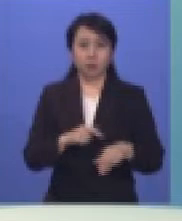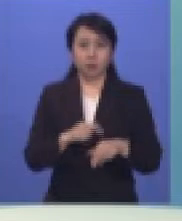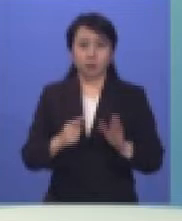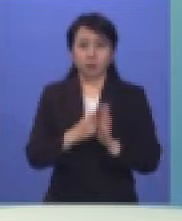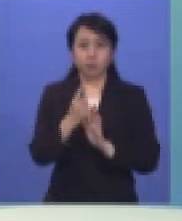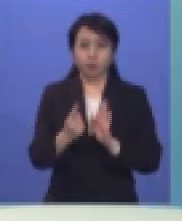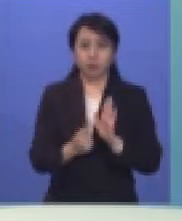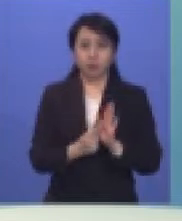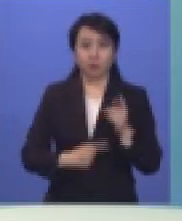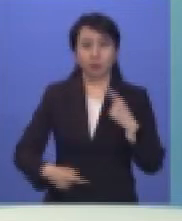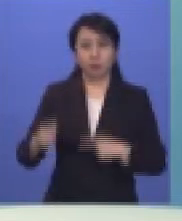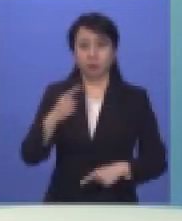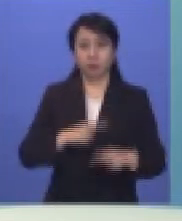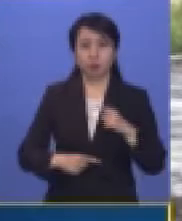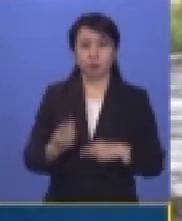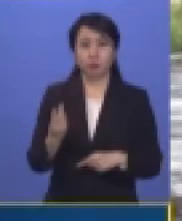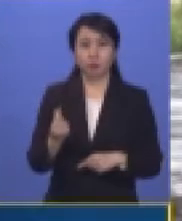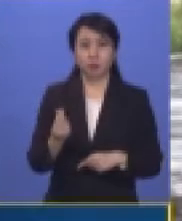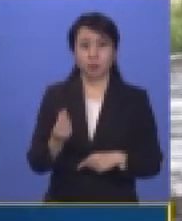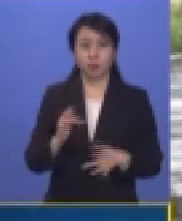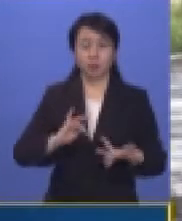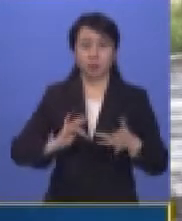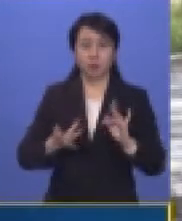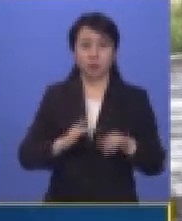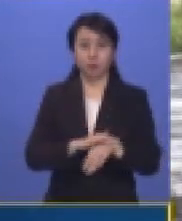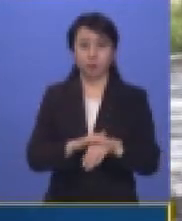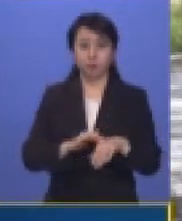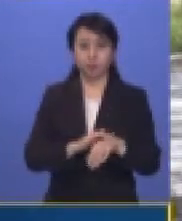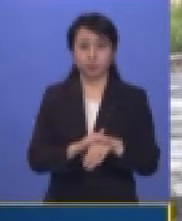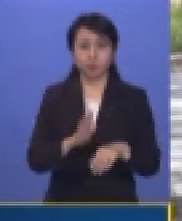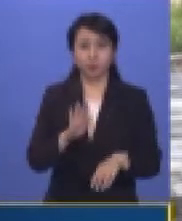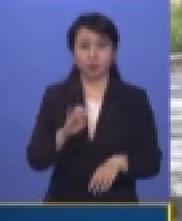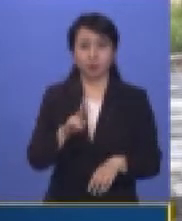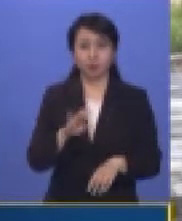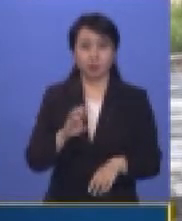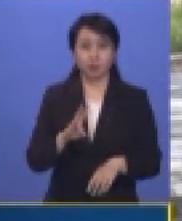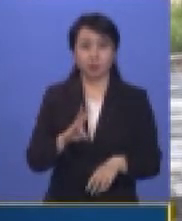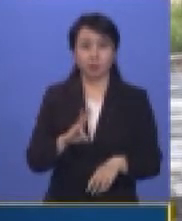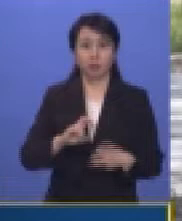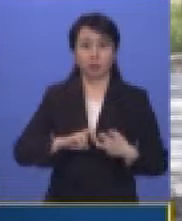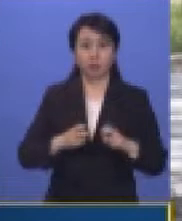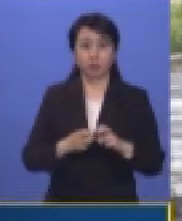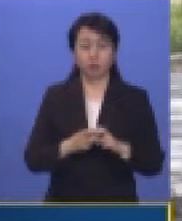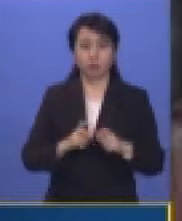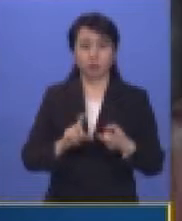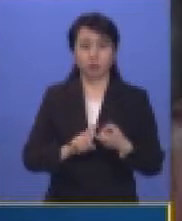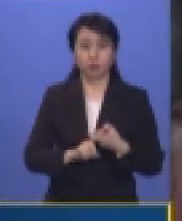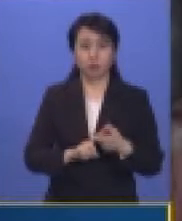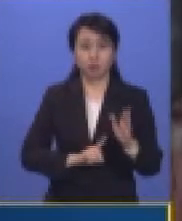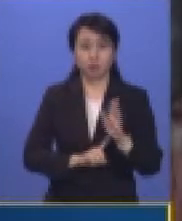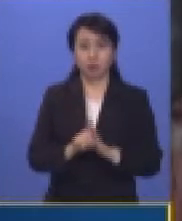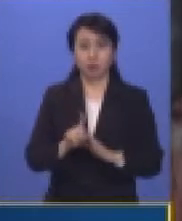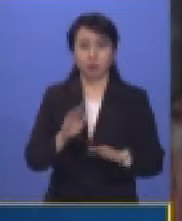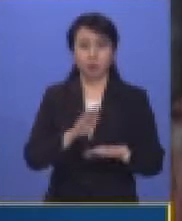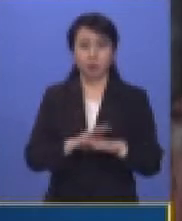обращения от жителей, касающиеся вопроса возврата денежных средств интернет-магазинам Wildberries. Эта проблема возникла в